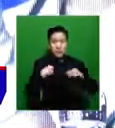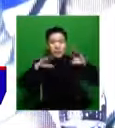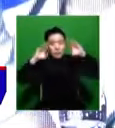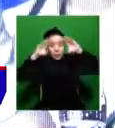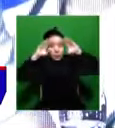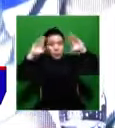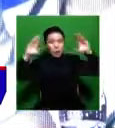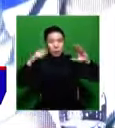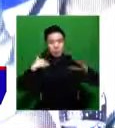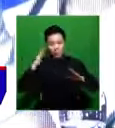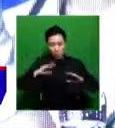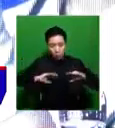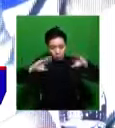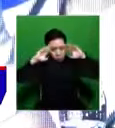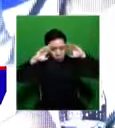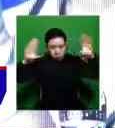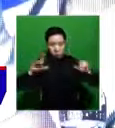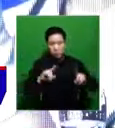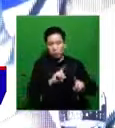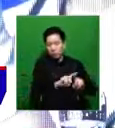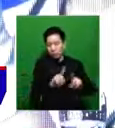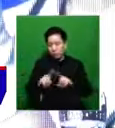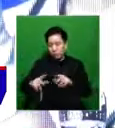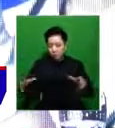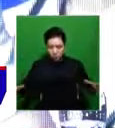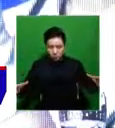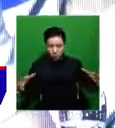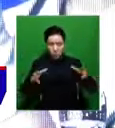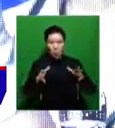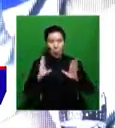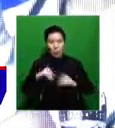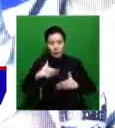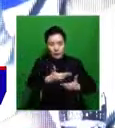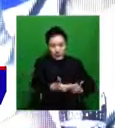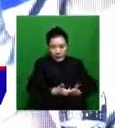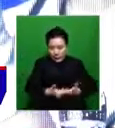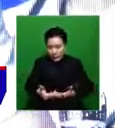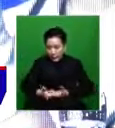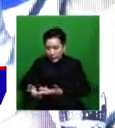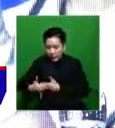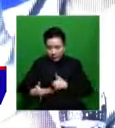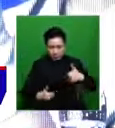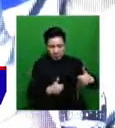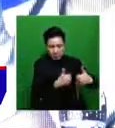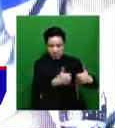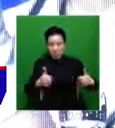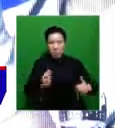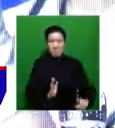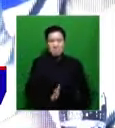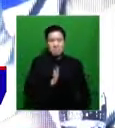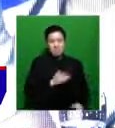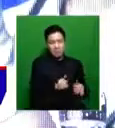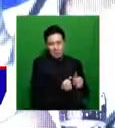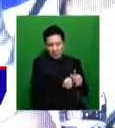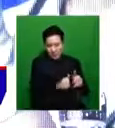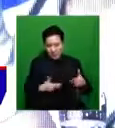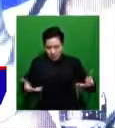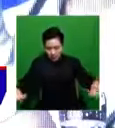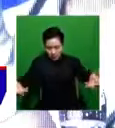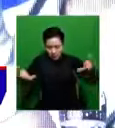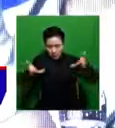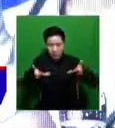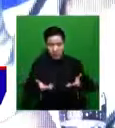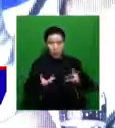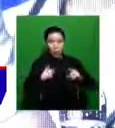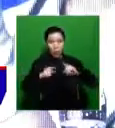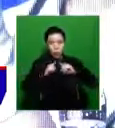ที่ถูกเชิญมาผู้ทรงคุณวุฒิต่างๆที่เราได้ เรียนเชิญมาน